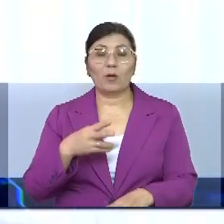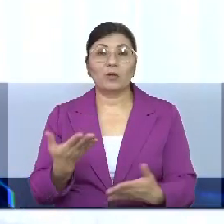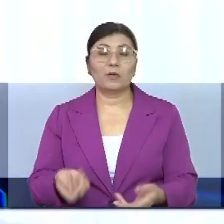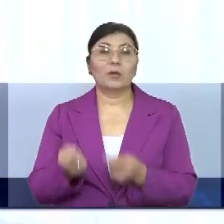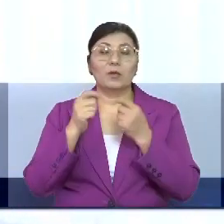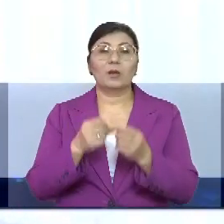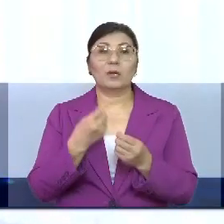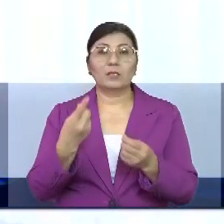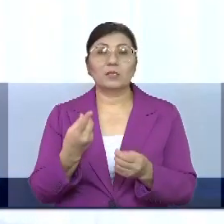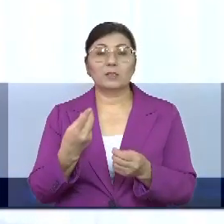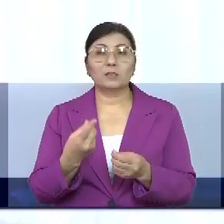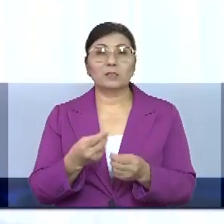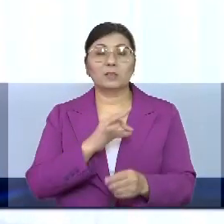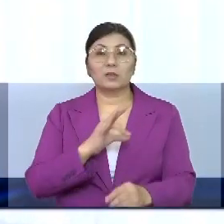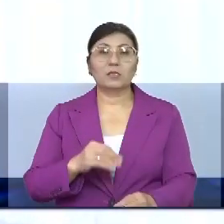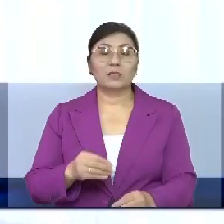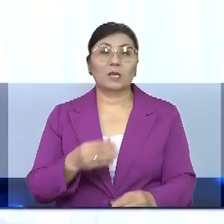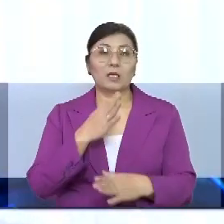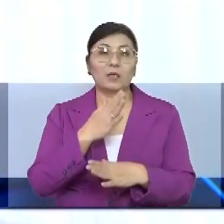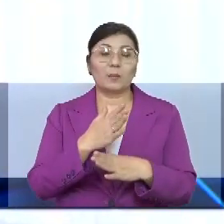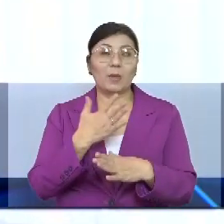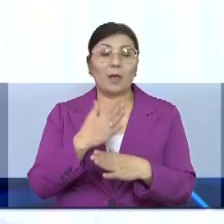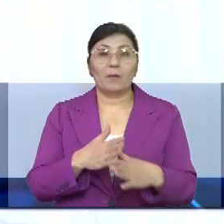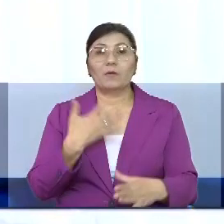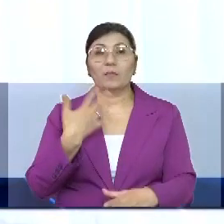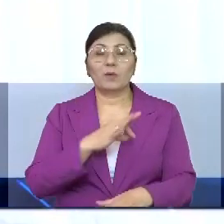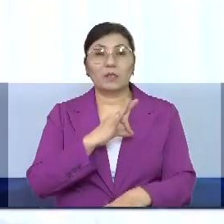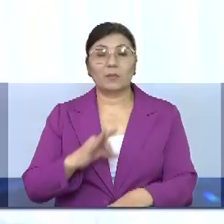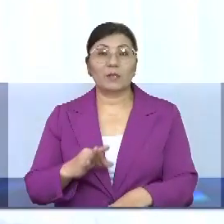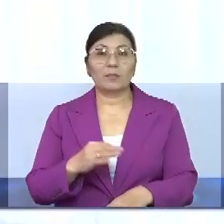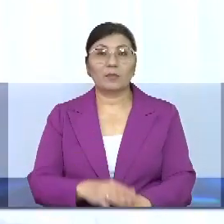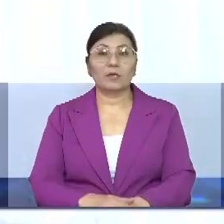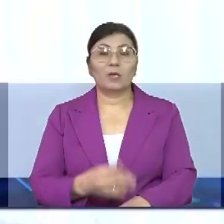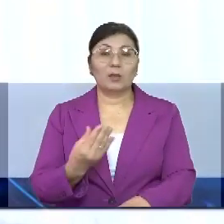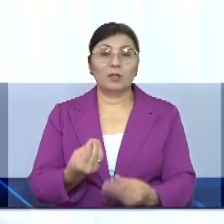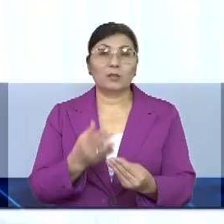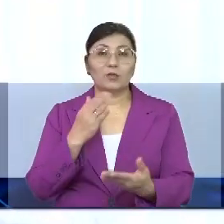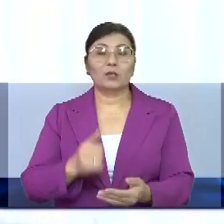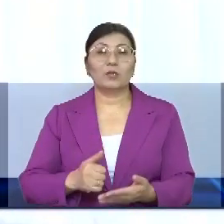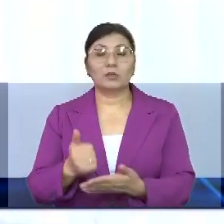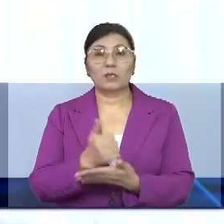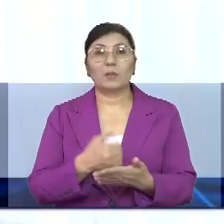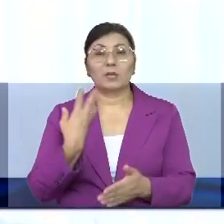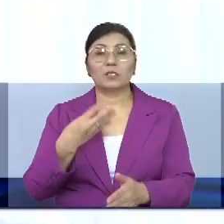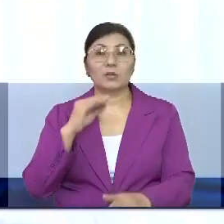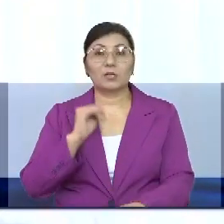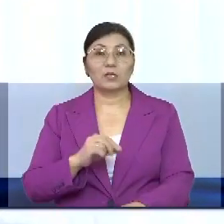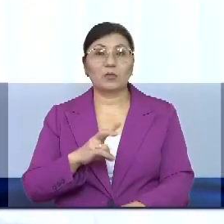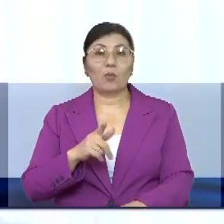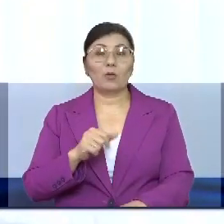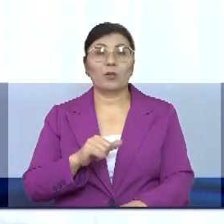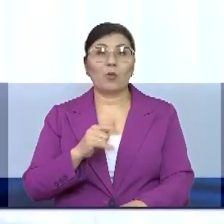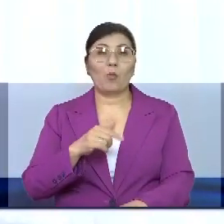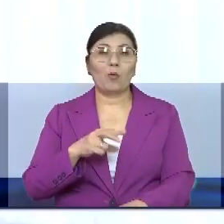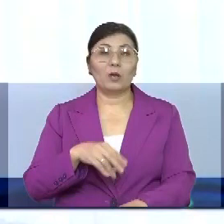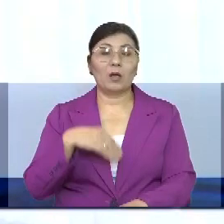11 тысяч либо 50 процентов и на сегодня тупиках имеется 4000 тонн угля Кроме того